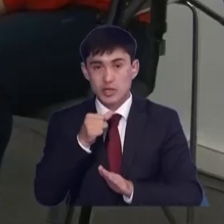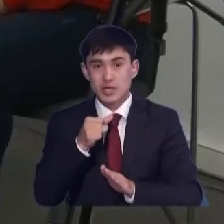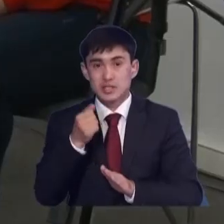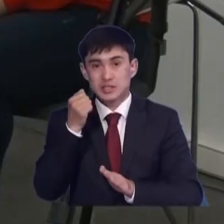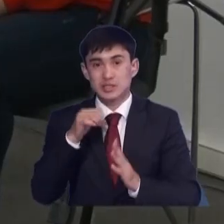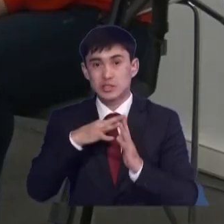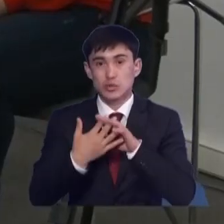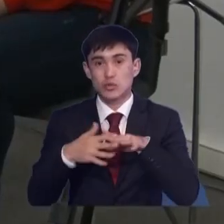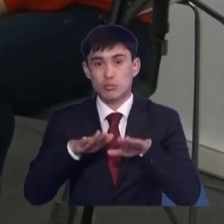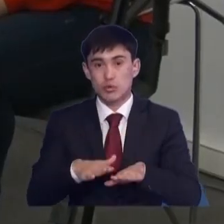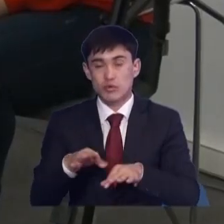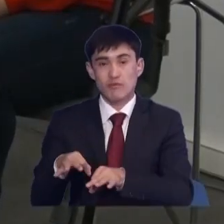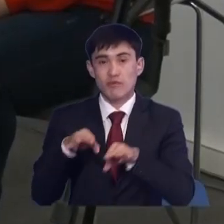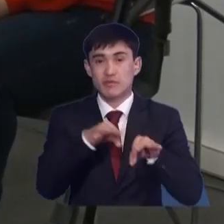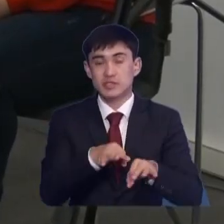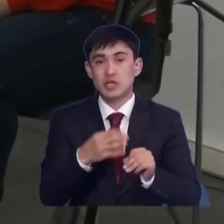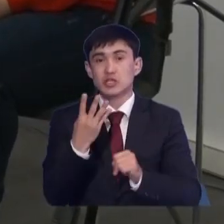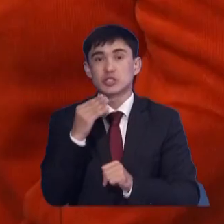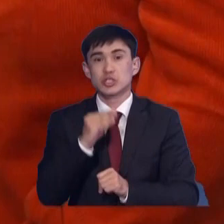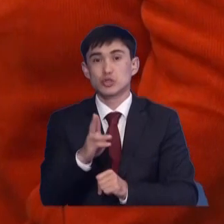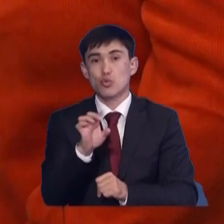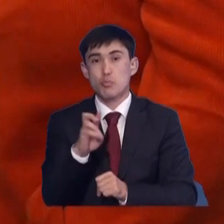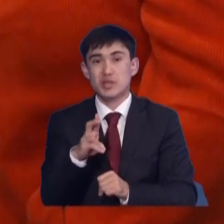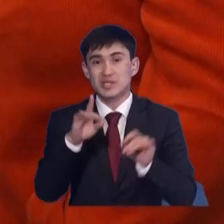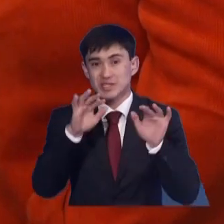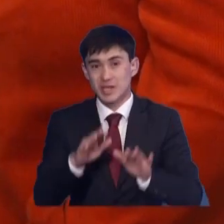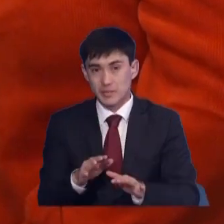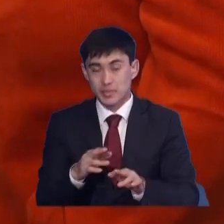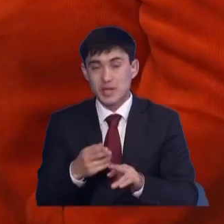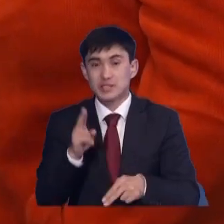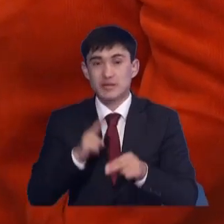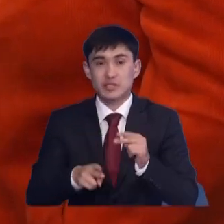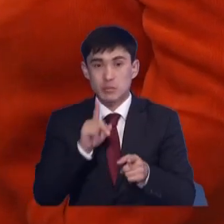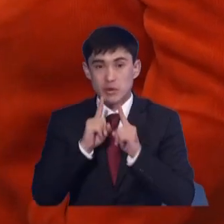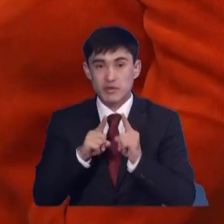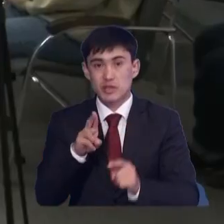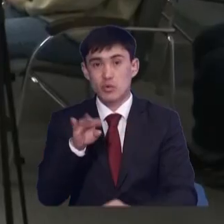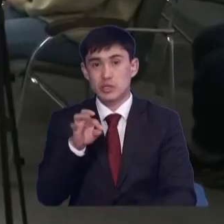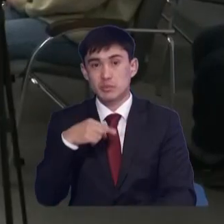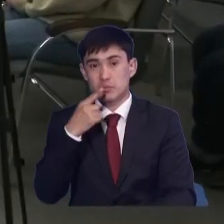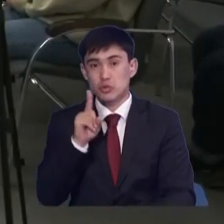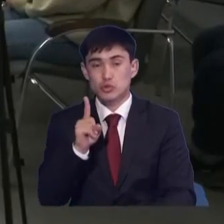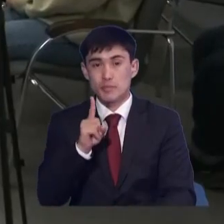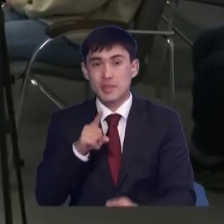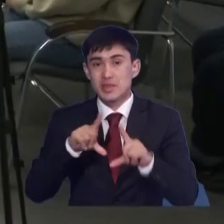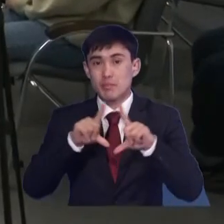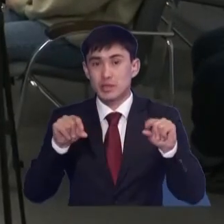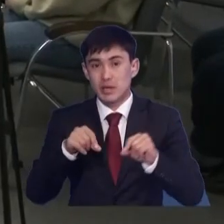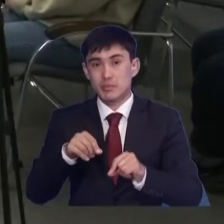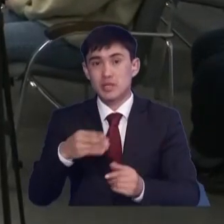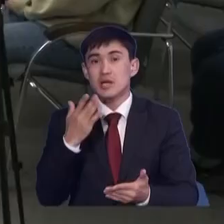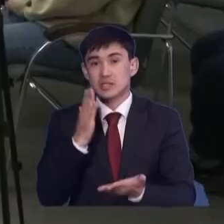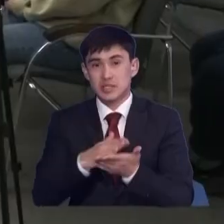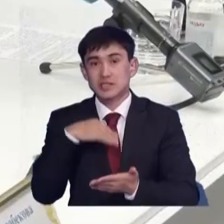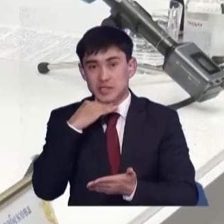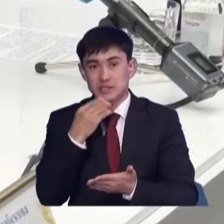населенных пунктов вывезено около 4000 кубических метров снега. В завершении брифинга Даурен Азаматов отметил, что у департамента